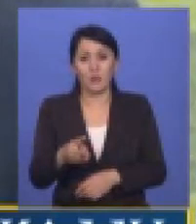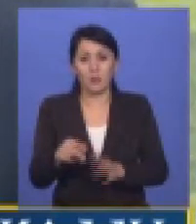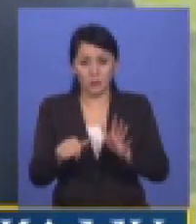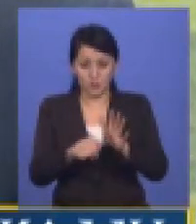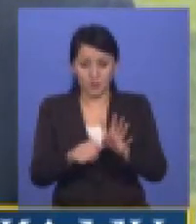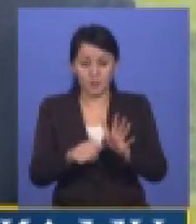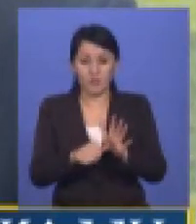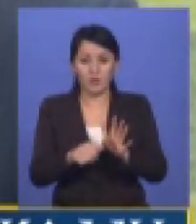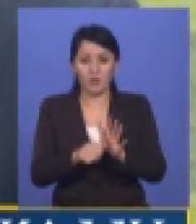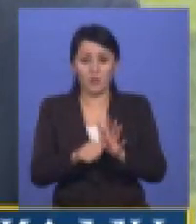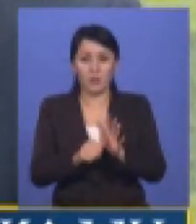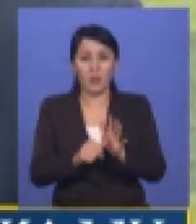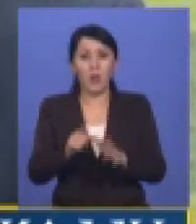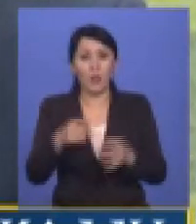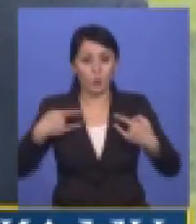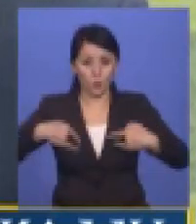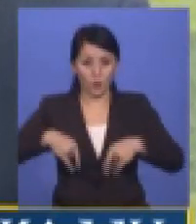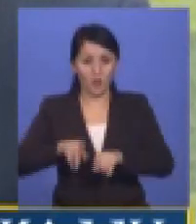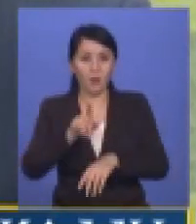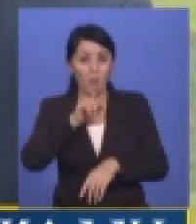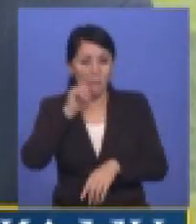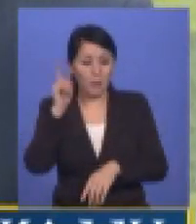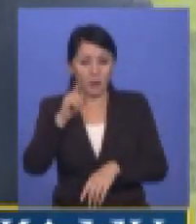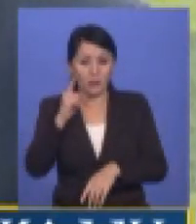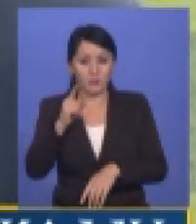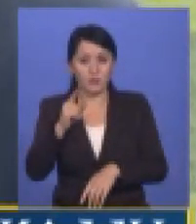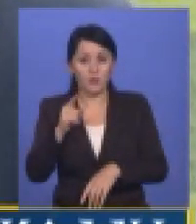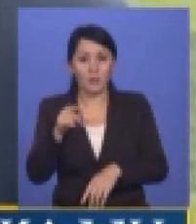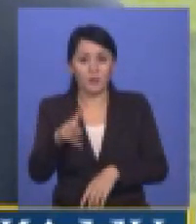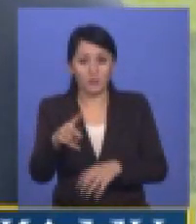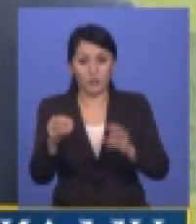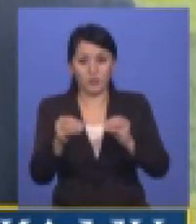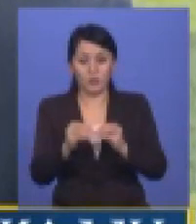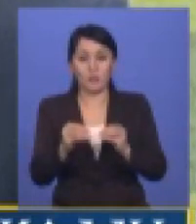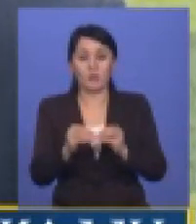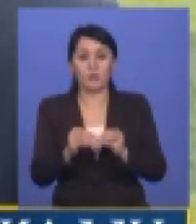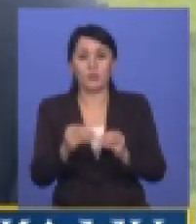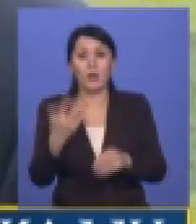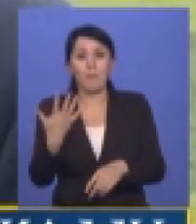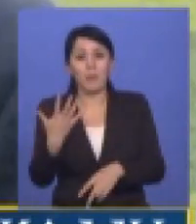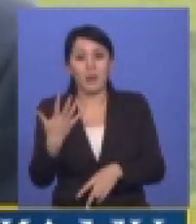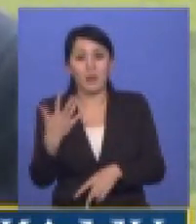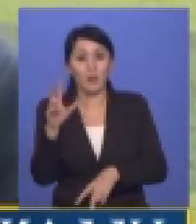2006-нан бастап, жасырын туған жылдардан 2010-мен бітіреміз. Сонымен 5 чемпионат